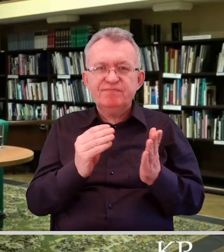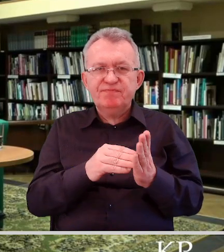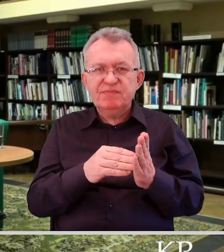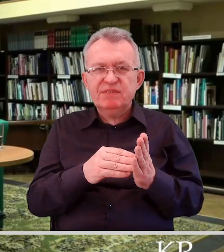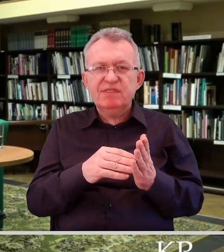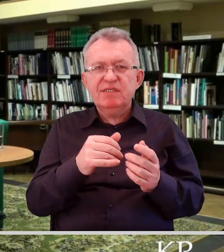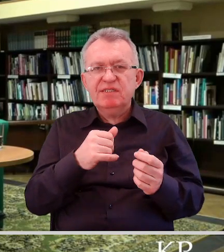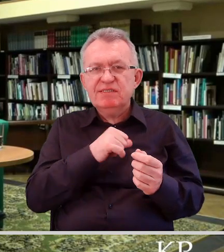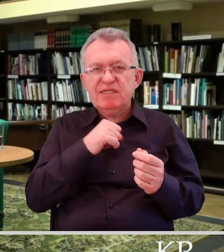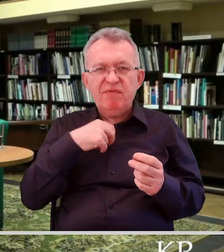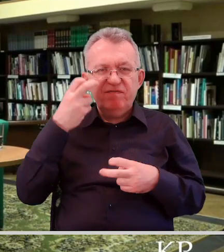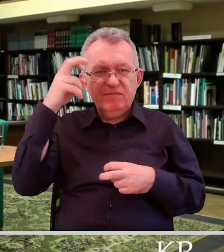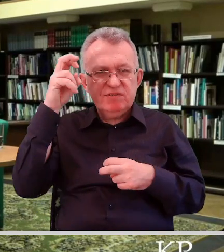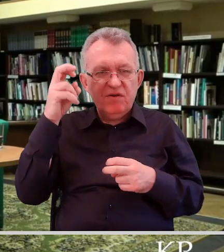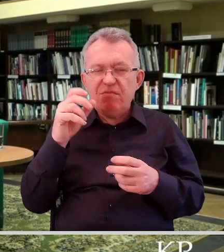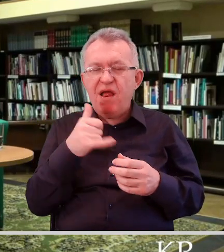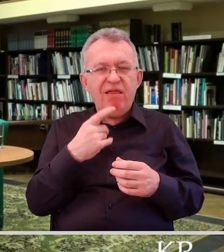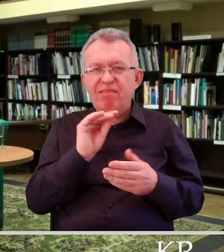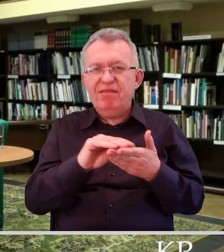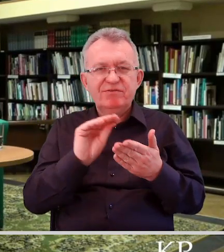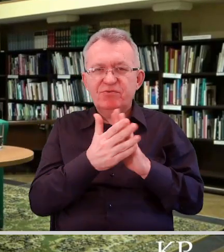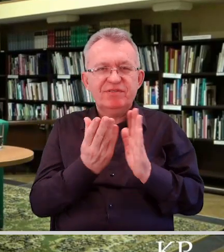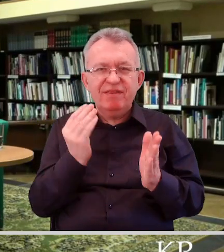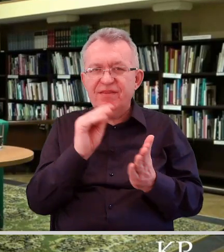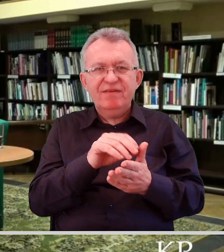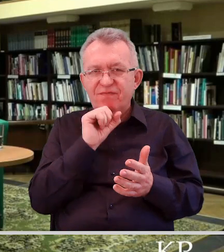sama gdzieś wymyśliłam, ale jednak nie wpisałam do książki.